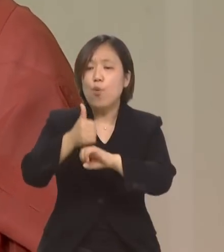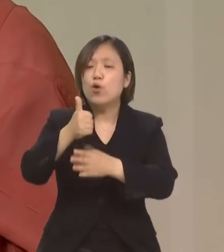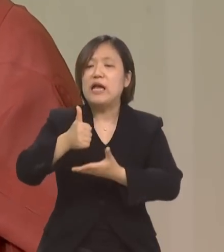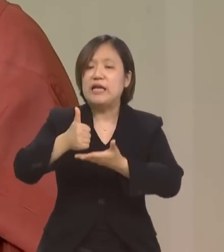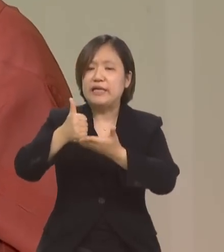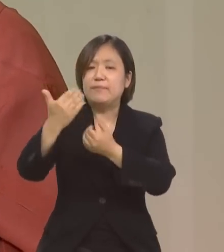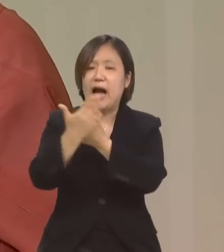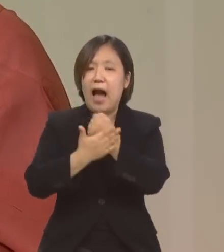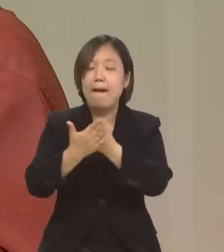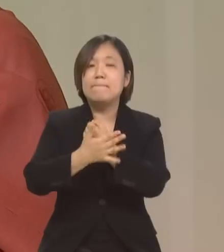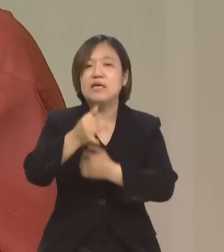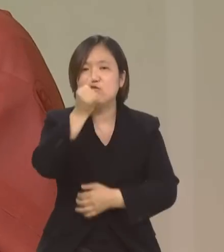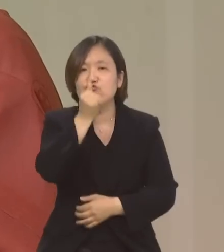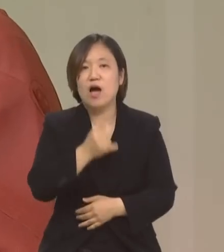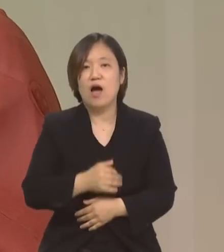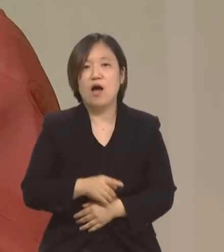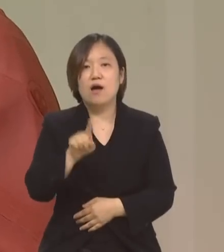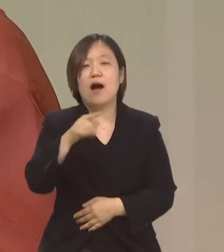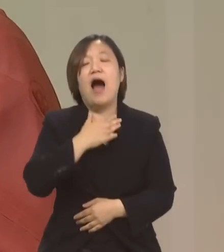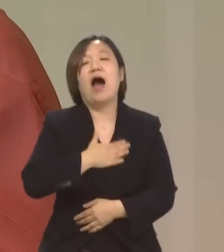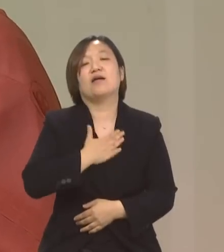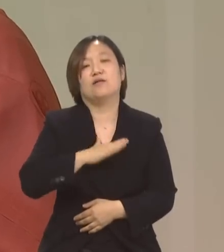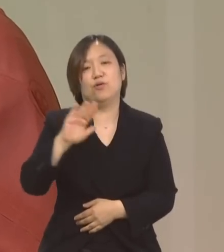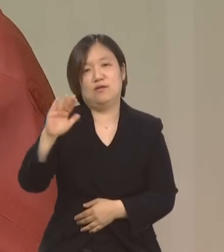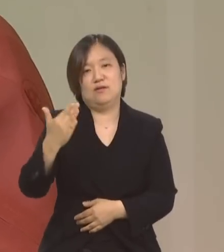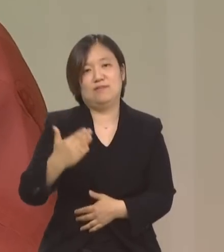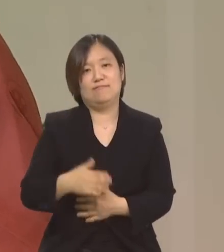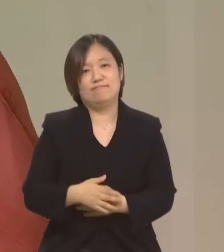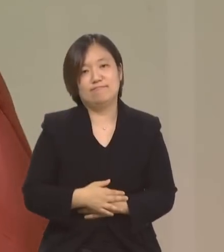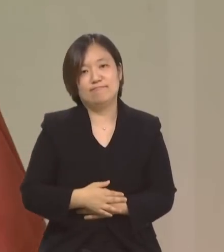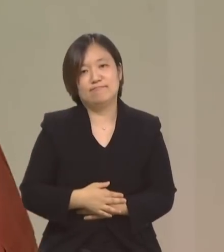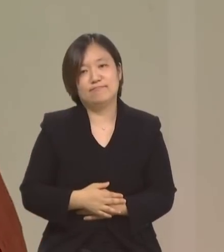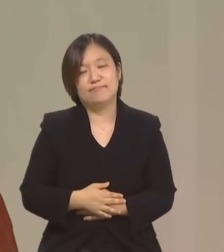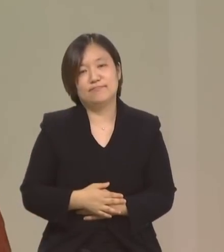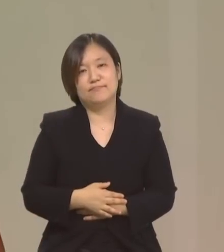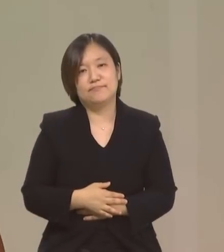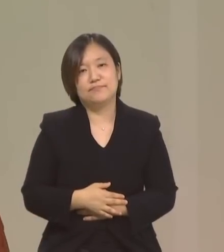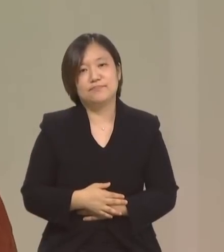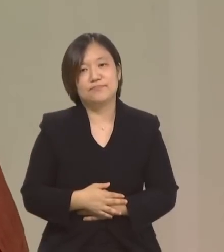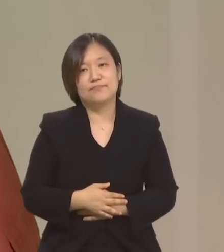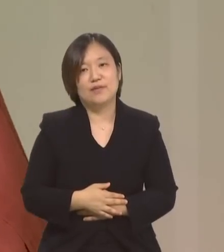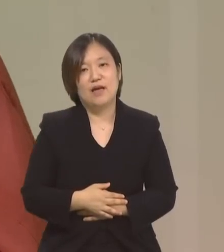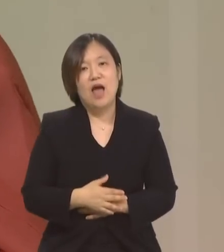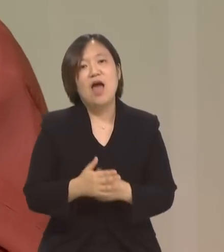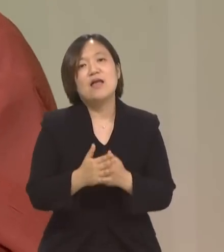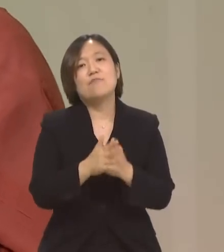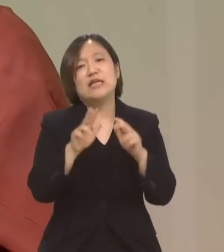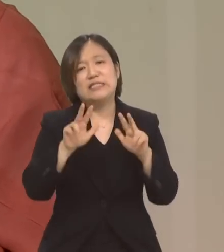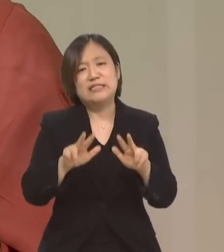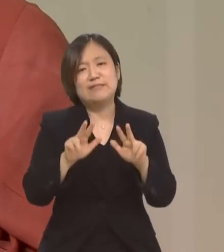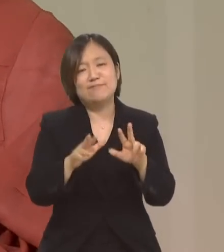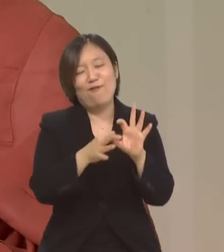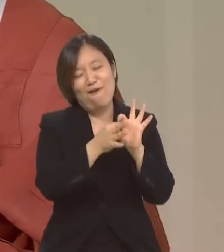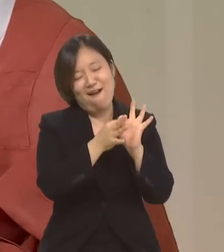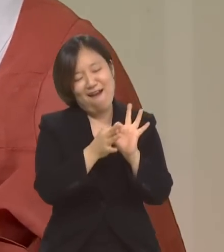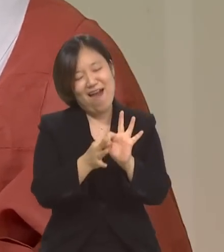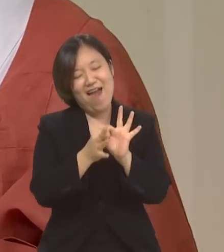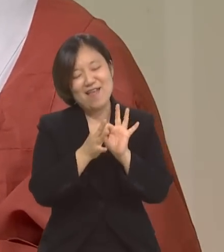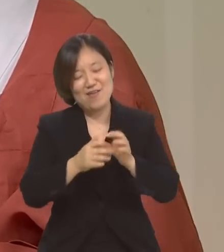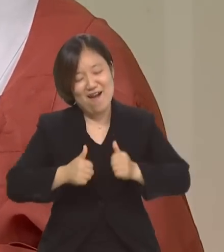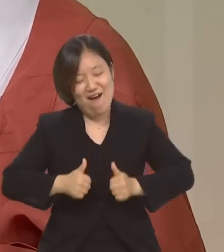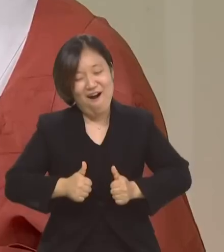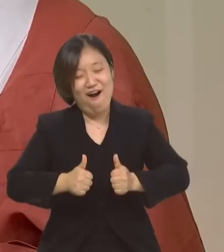정말 뼛속까지 확실하게 체험을 했다고 합니다 그러면서 지금도 지금도 아주